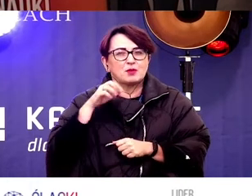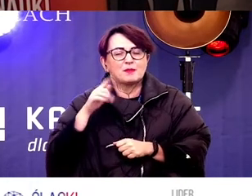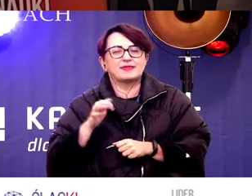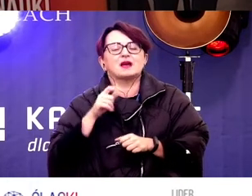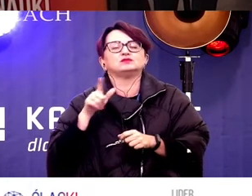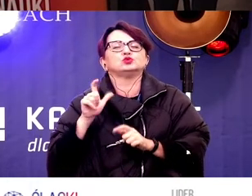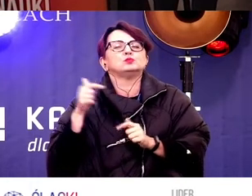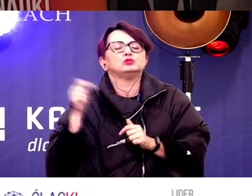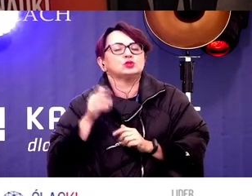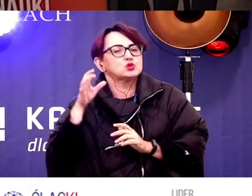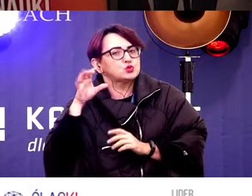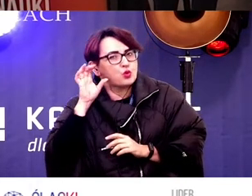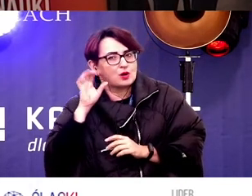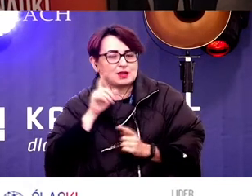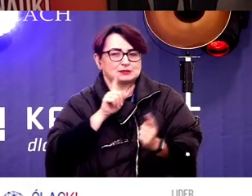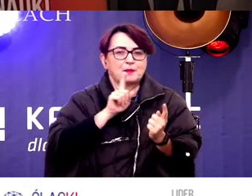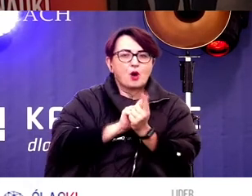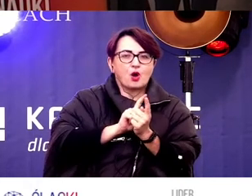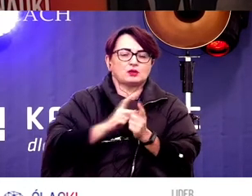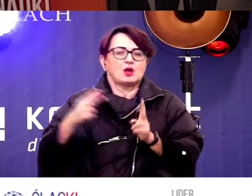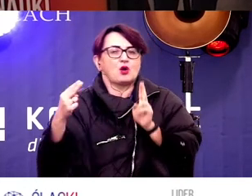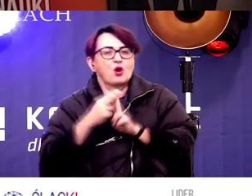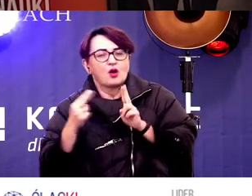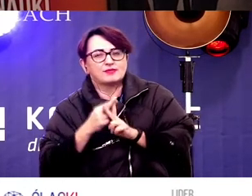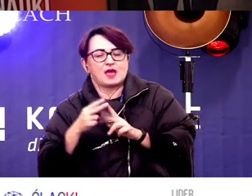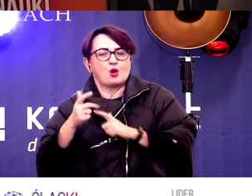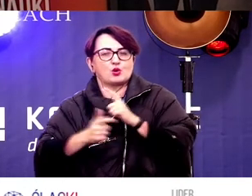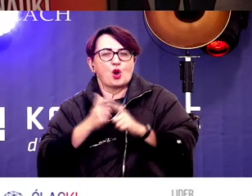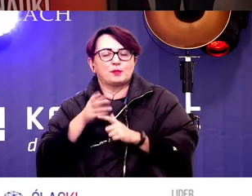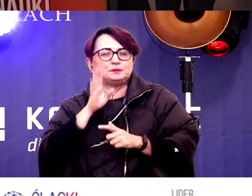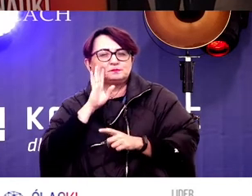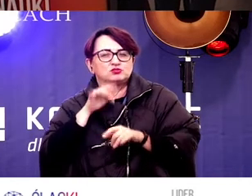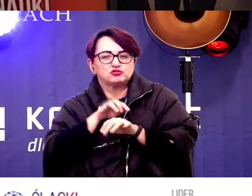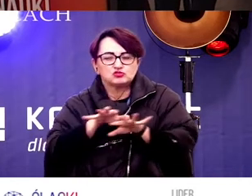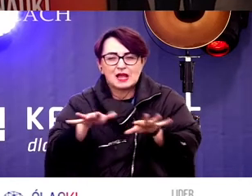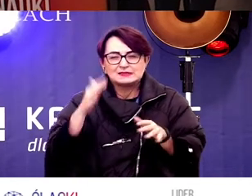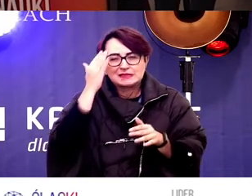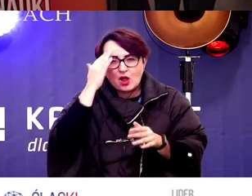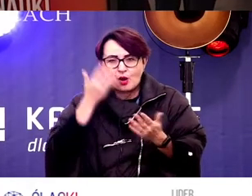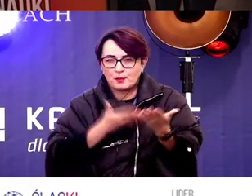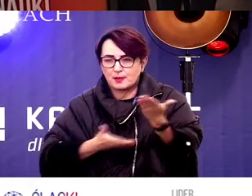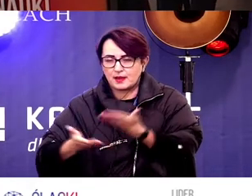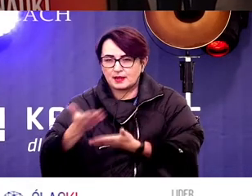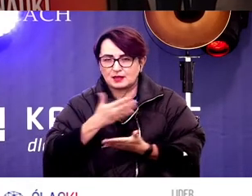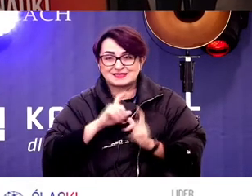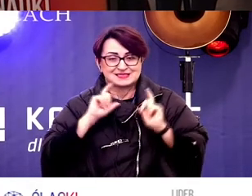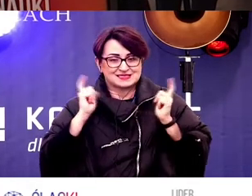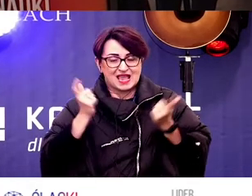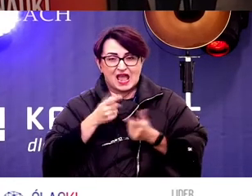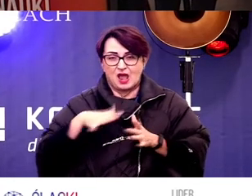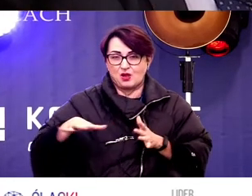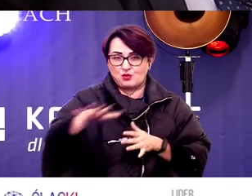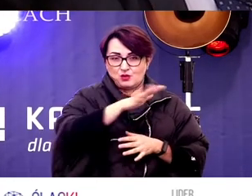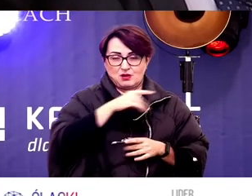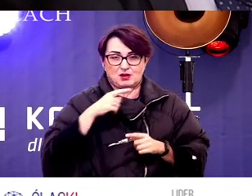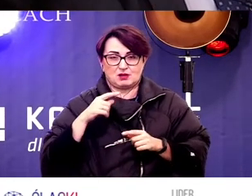na słuchaniu, na spotykaniu się, na nawiązywaniu kontaktów, na robieniu takiej sieci znajomych w całym korpusie